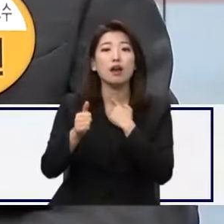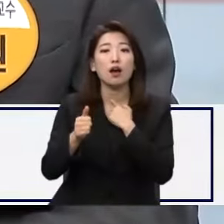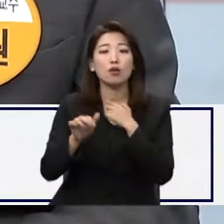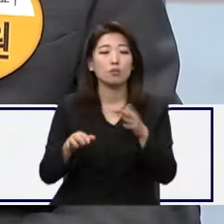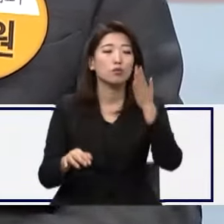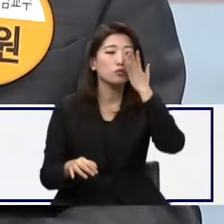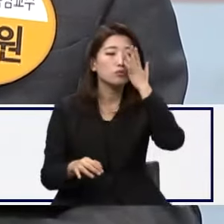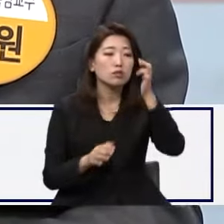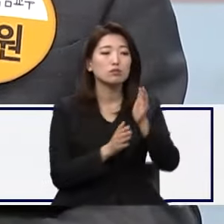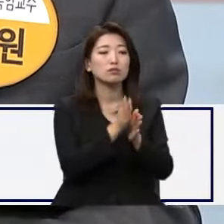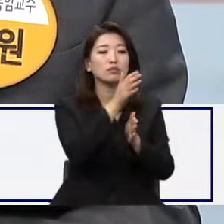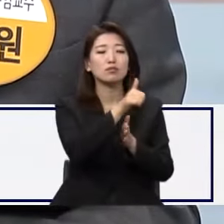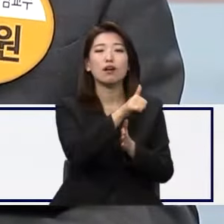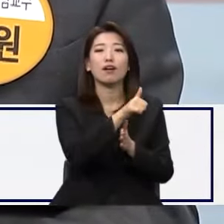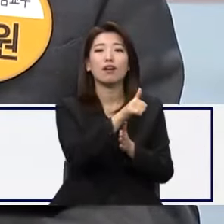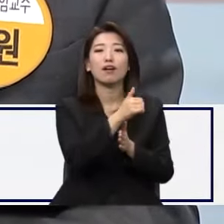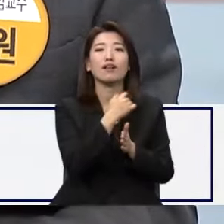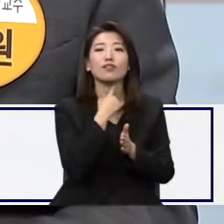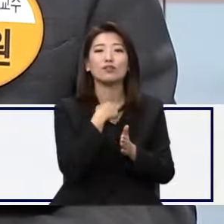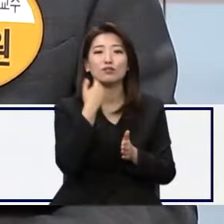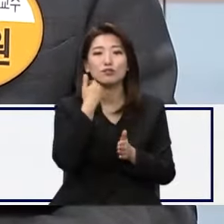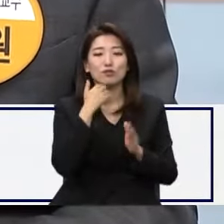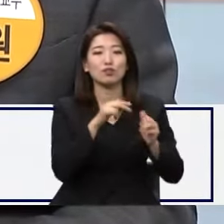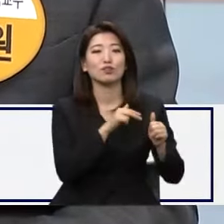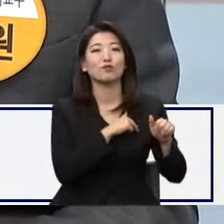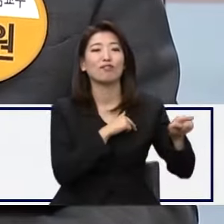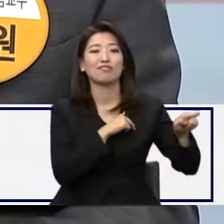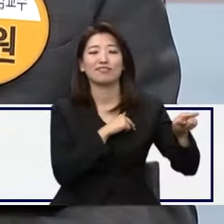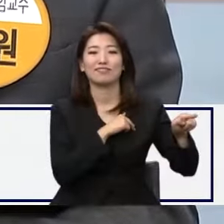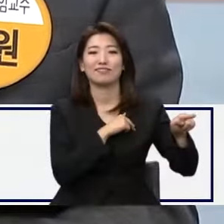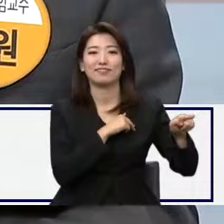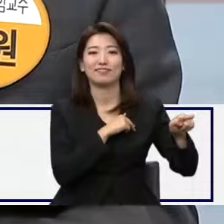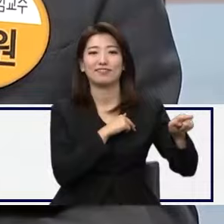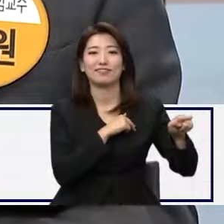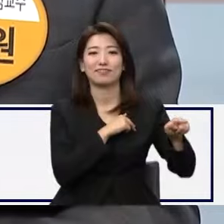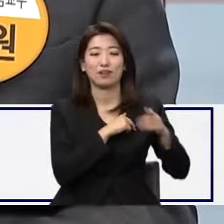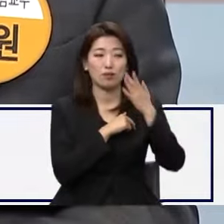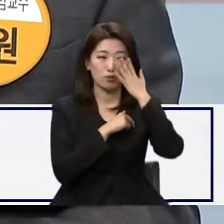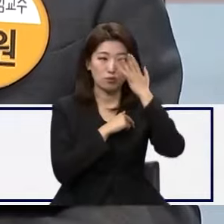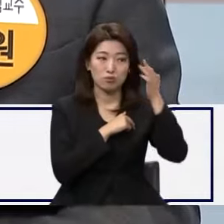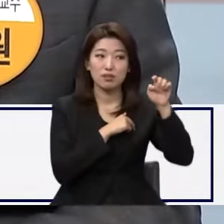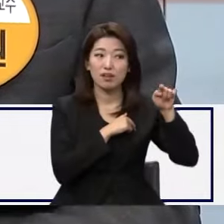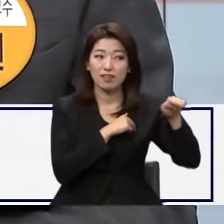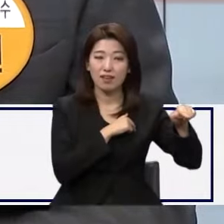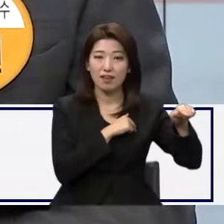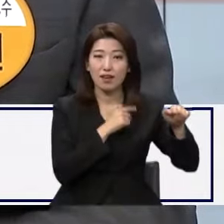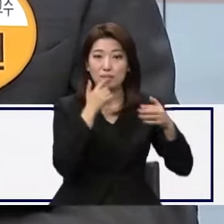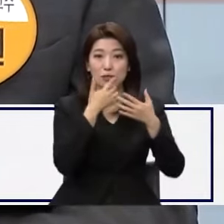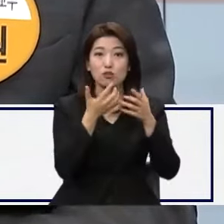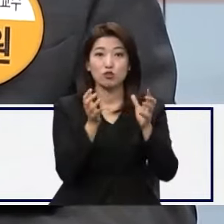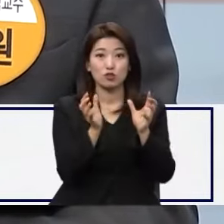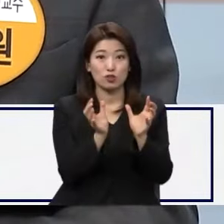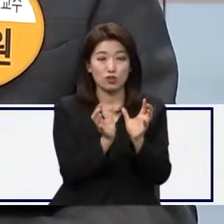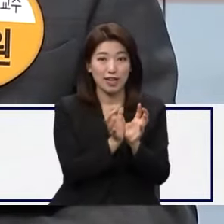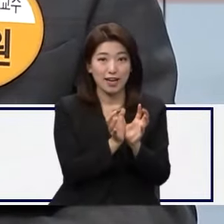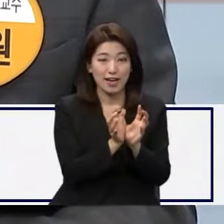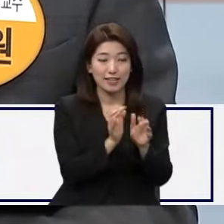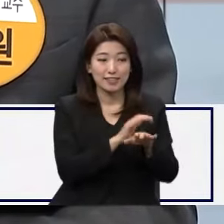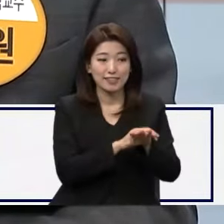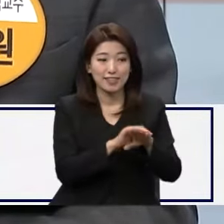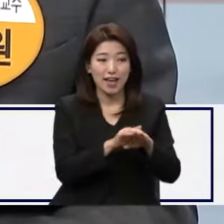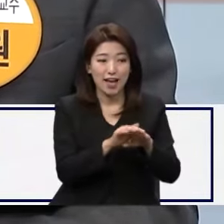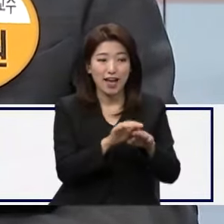어떻게 할 것이냐 전직 울산시장이 공교롭게 지금 현역 원이에요 그럼 지금 울산에도 민주당의 텃밭 같은 진보의 텃밭이